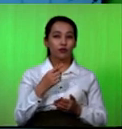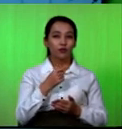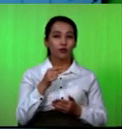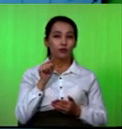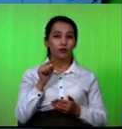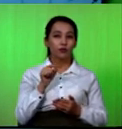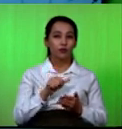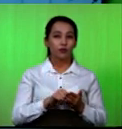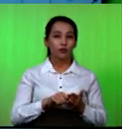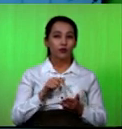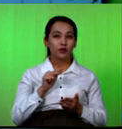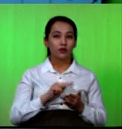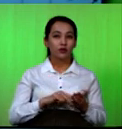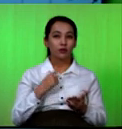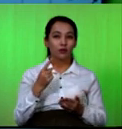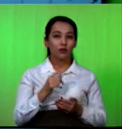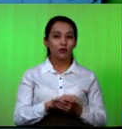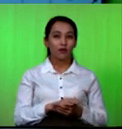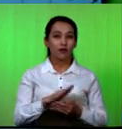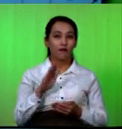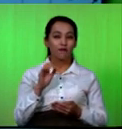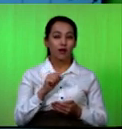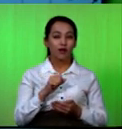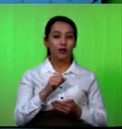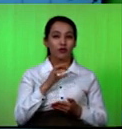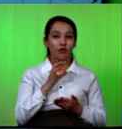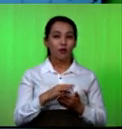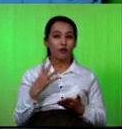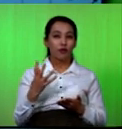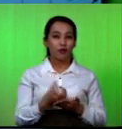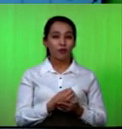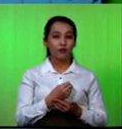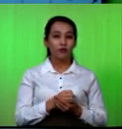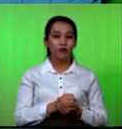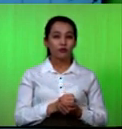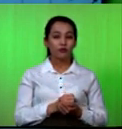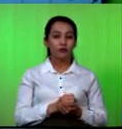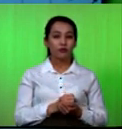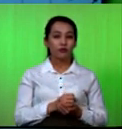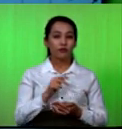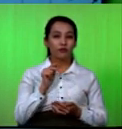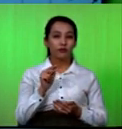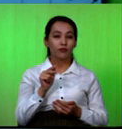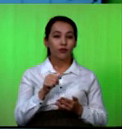1681 ni ayiramiz va ayirmani topib olamiz. Bunda ayirma